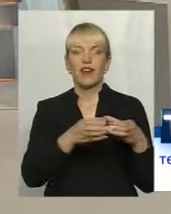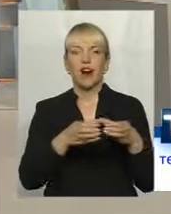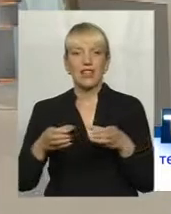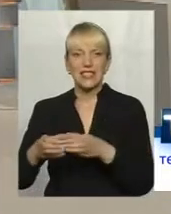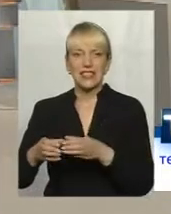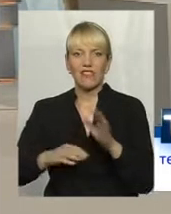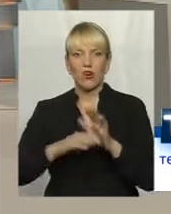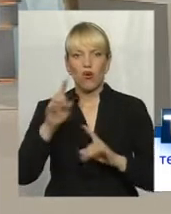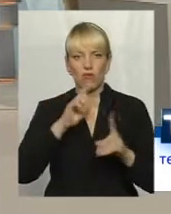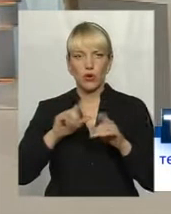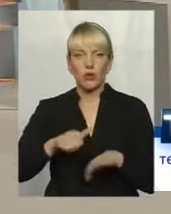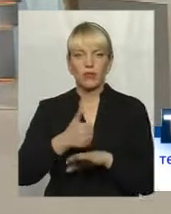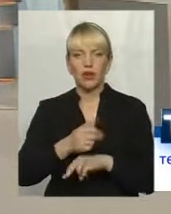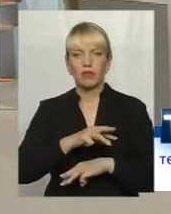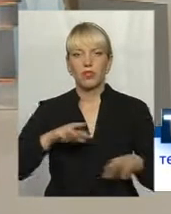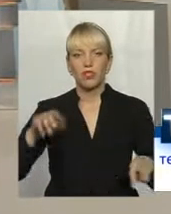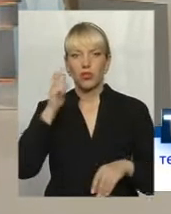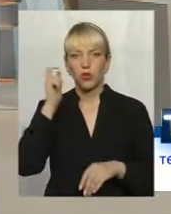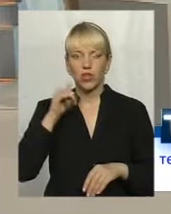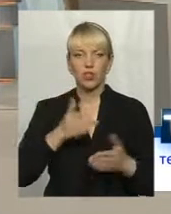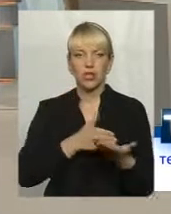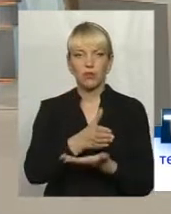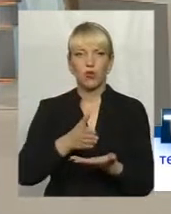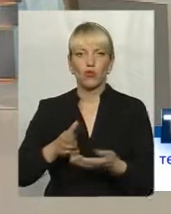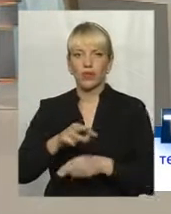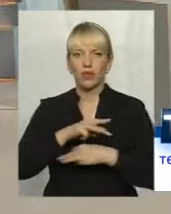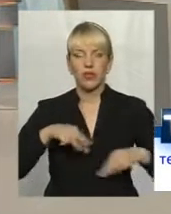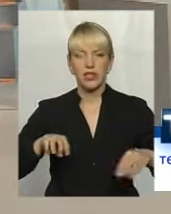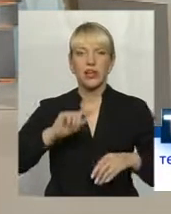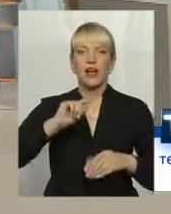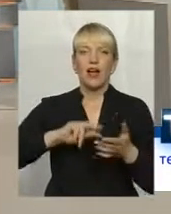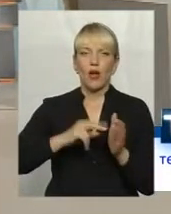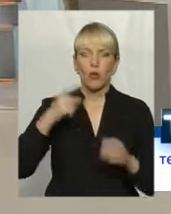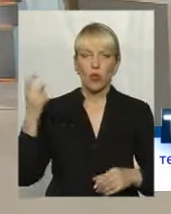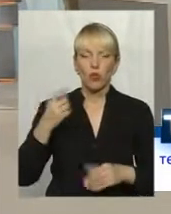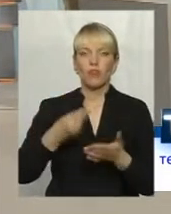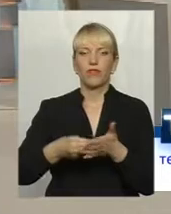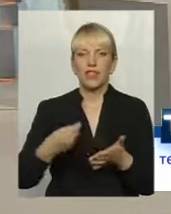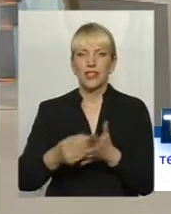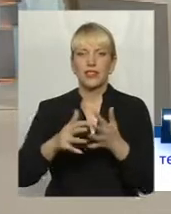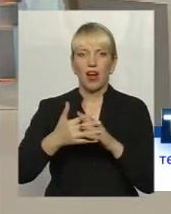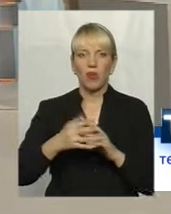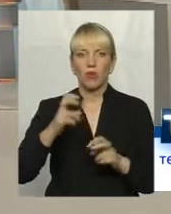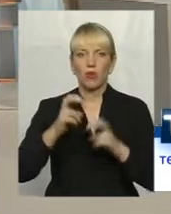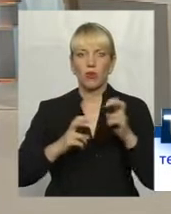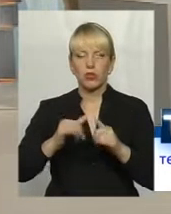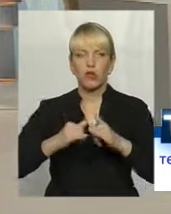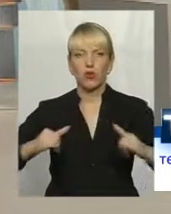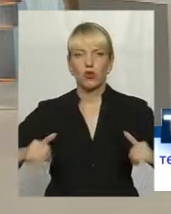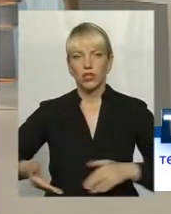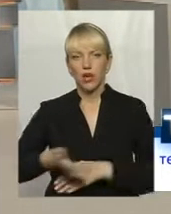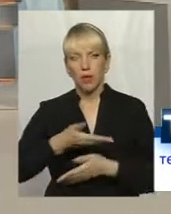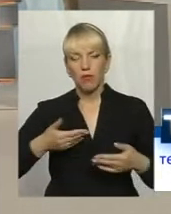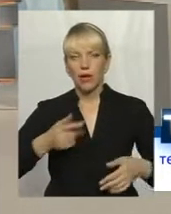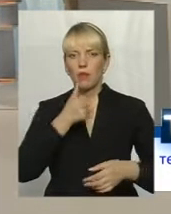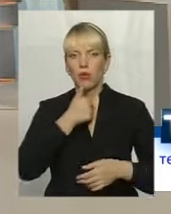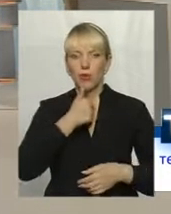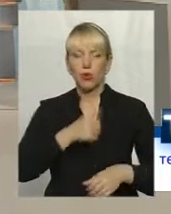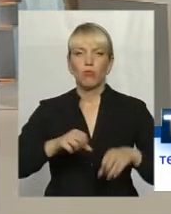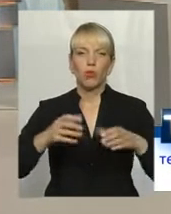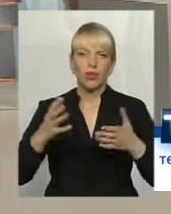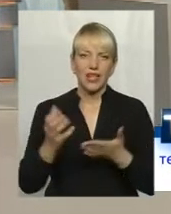і прем'єр-міністра нашої країни, і профільних міністрів економіки, фінансів, агропромислового розвитку. Ми конструктивно попробуємо